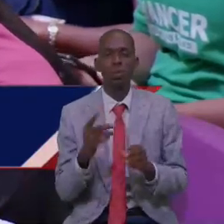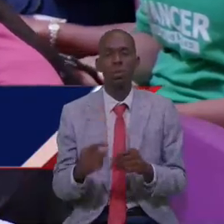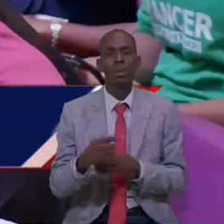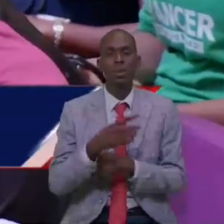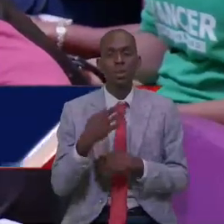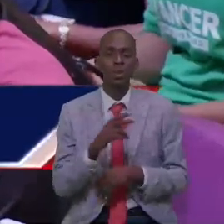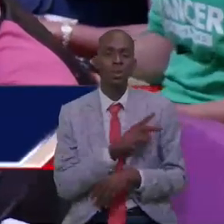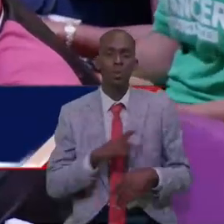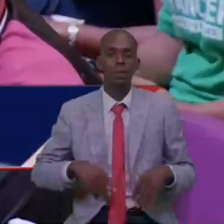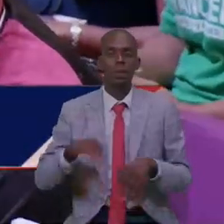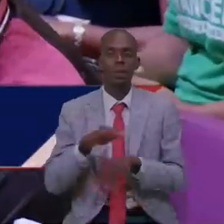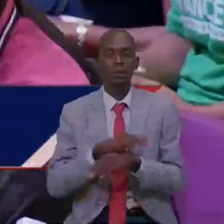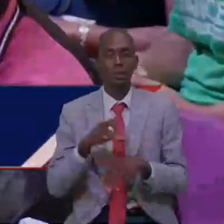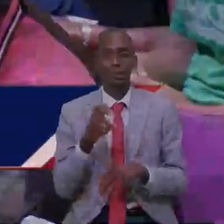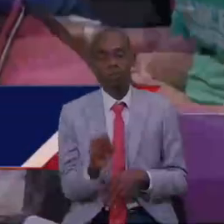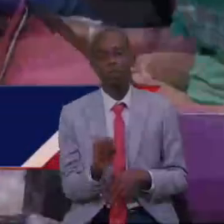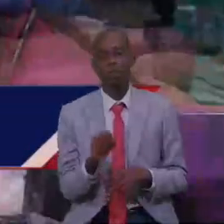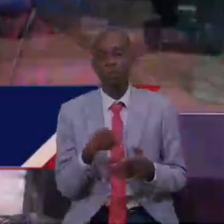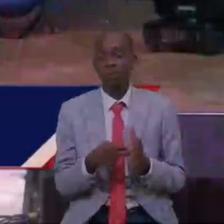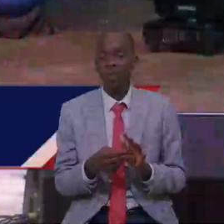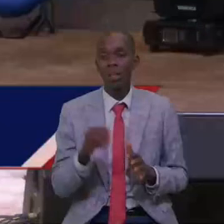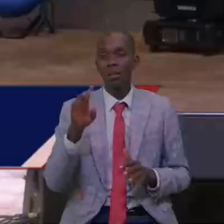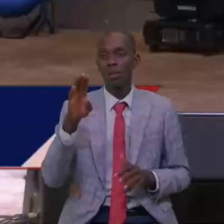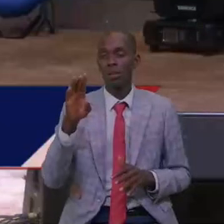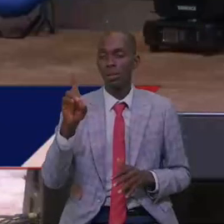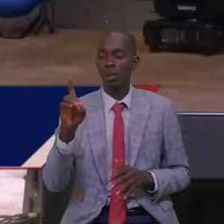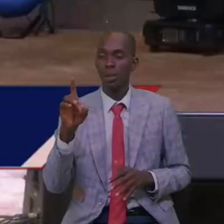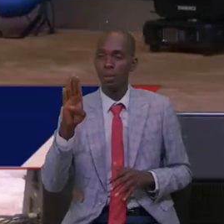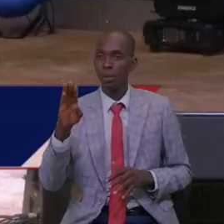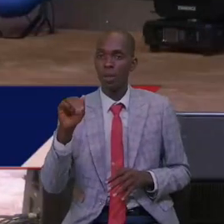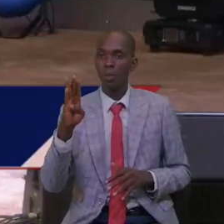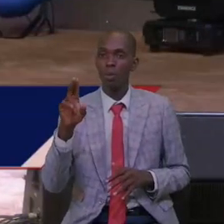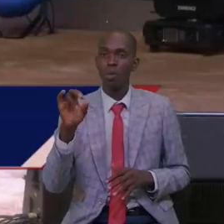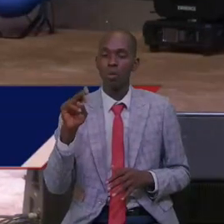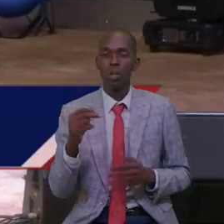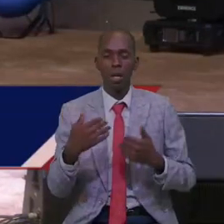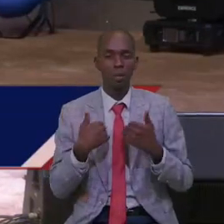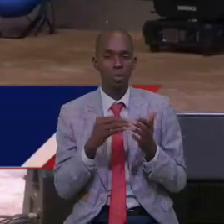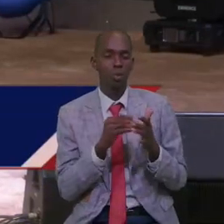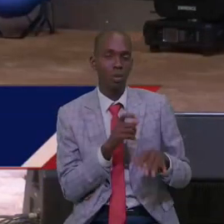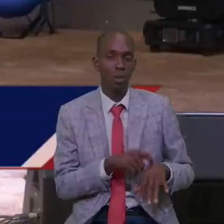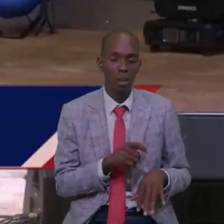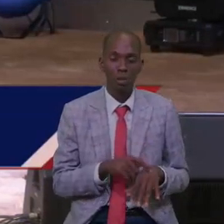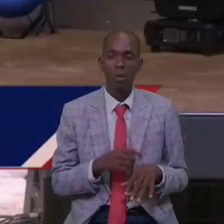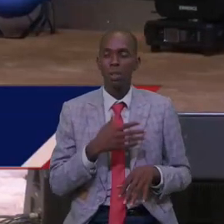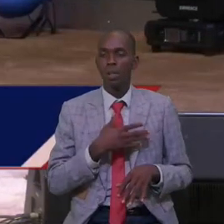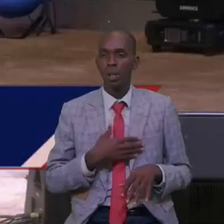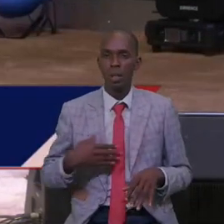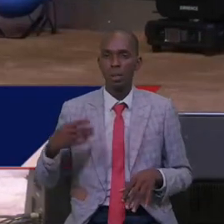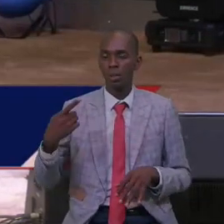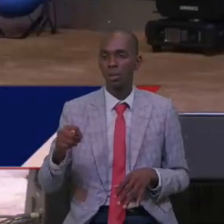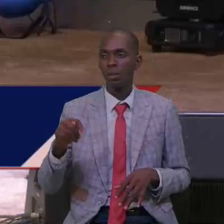C'est-à-dire, Babylone avait son jour, le royaume Médo-Perse a son jour, l'Empire, le gouvernement